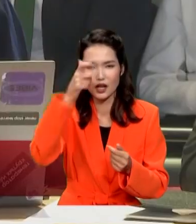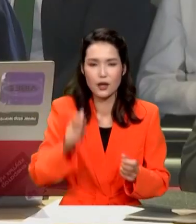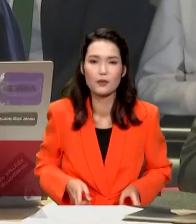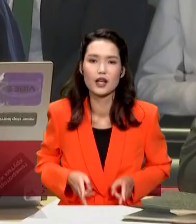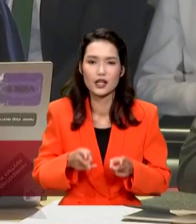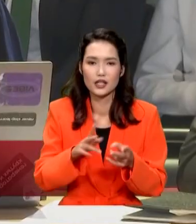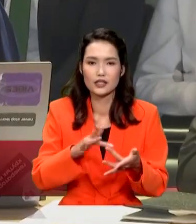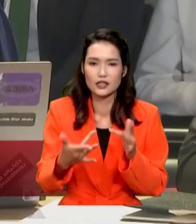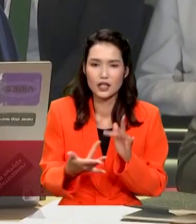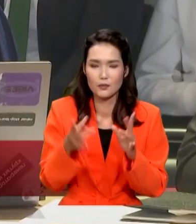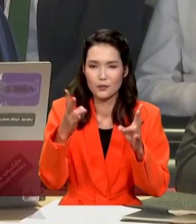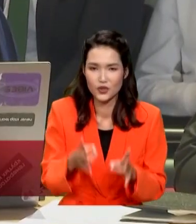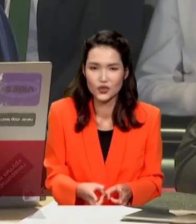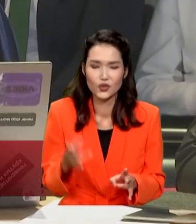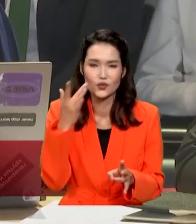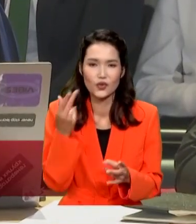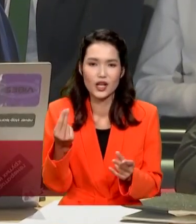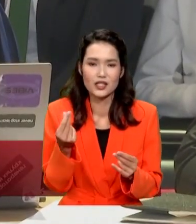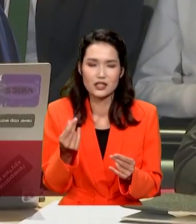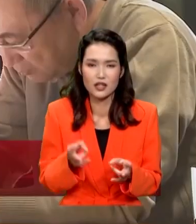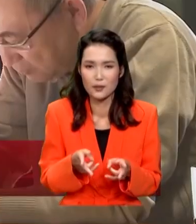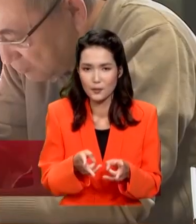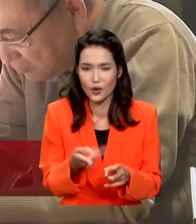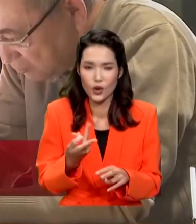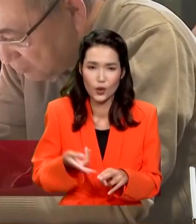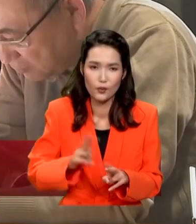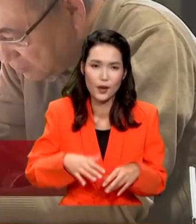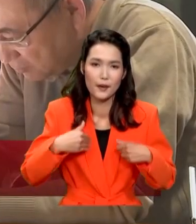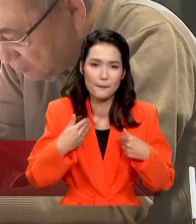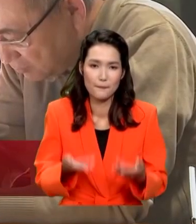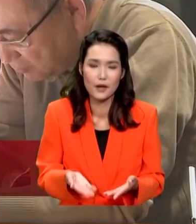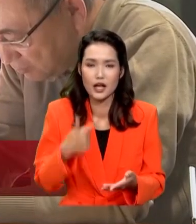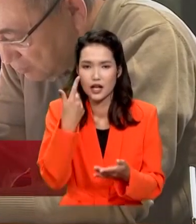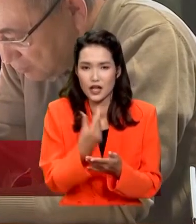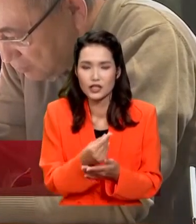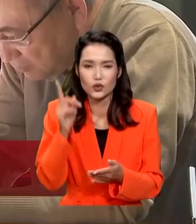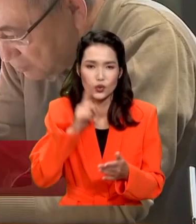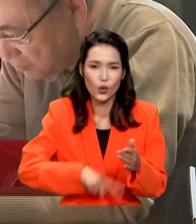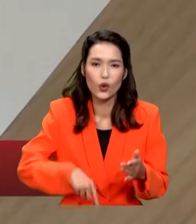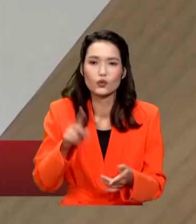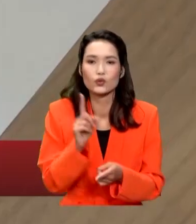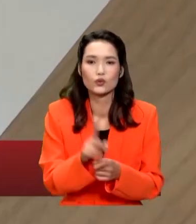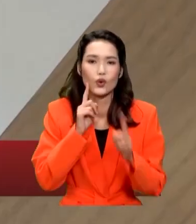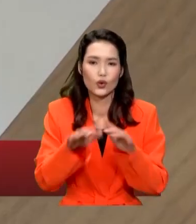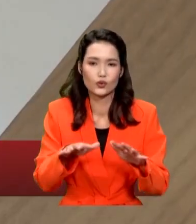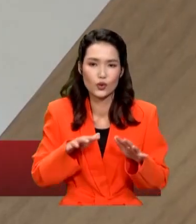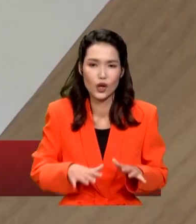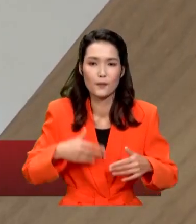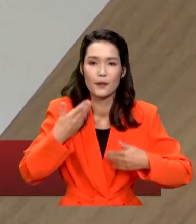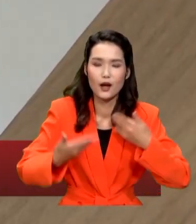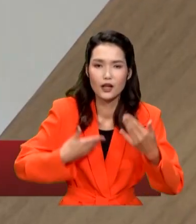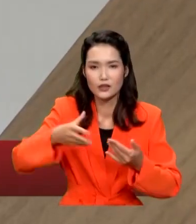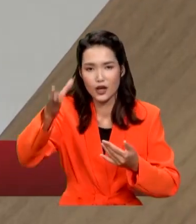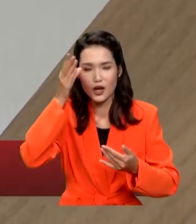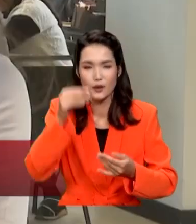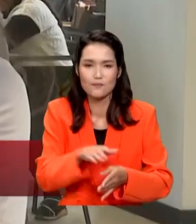в результате становятся жертвами финансовых мошенников. Поэтому представители СМИ уверяют, что донесут до аудитории те советы, которые получили